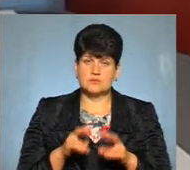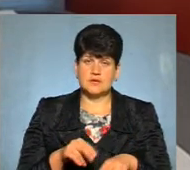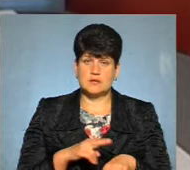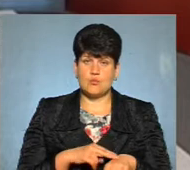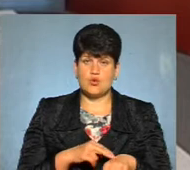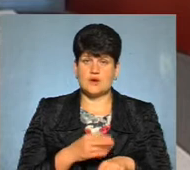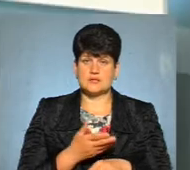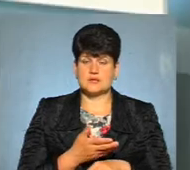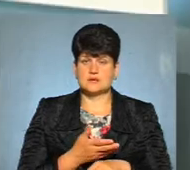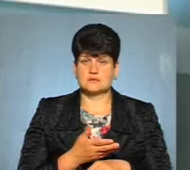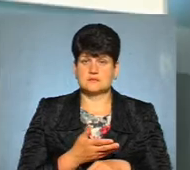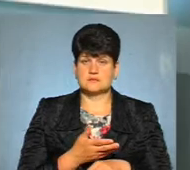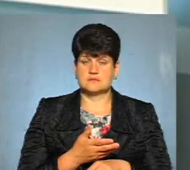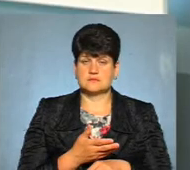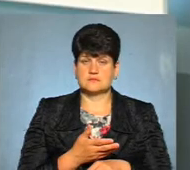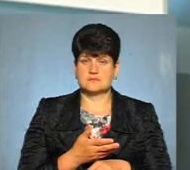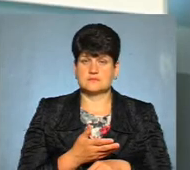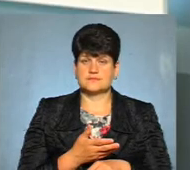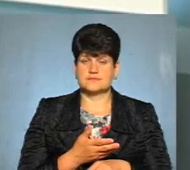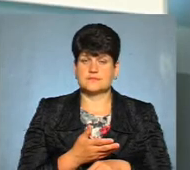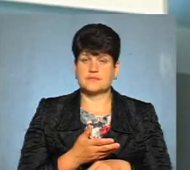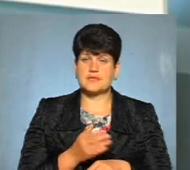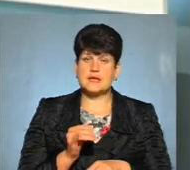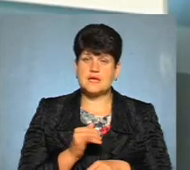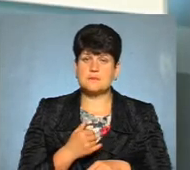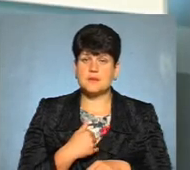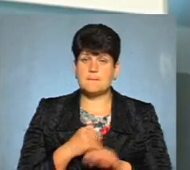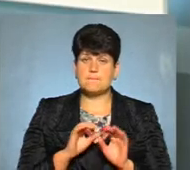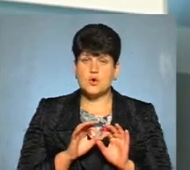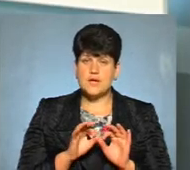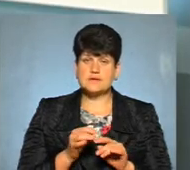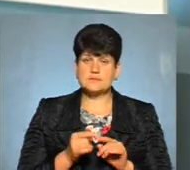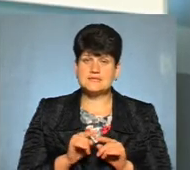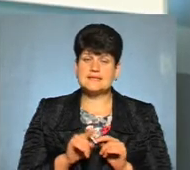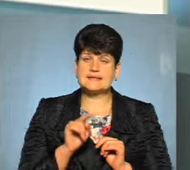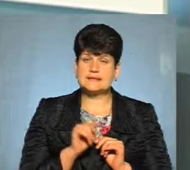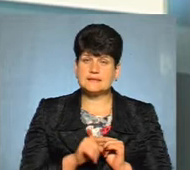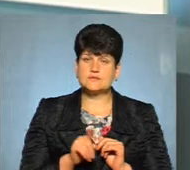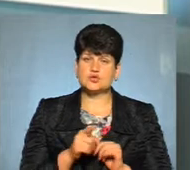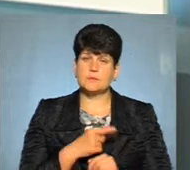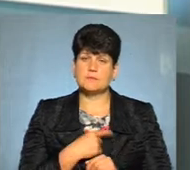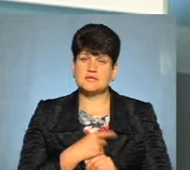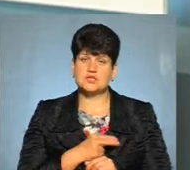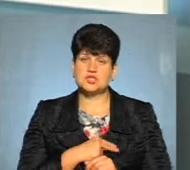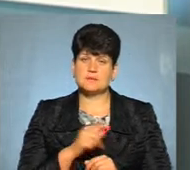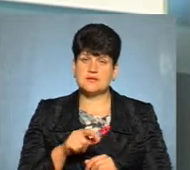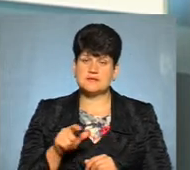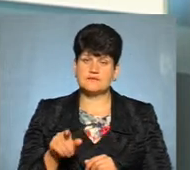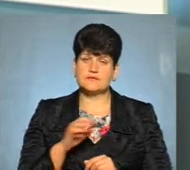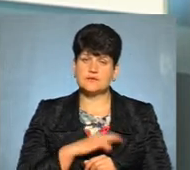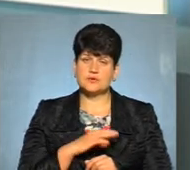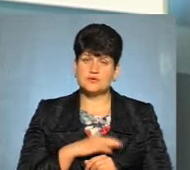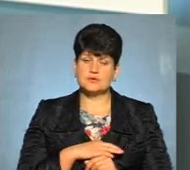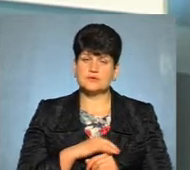поліцейських, працівників поліції. І ми пояснюємо це тим, що медичні працівники використовують